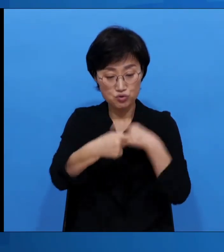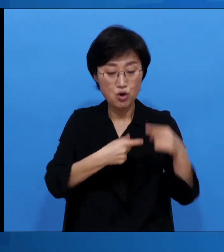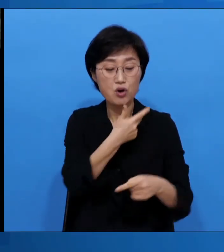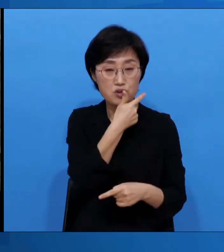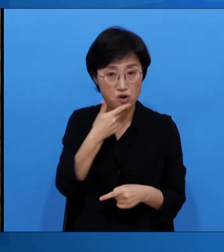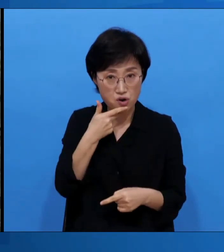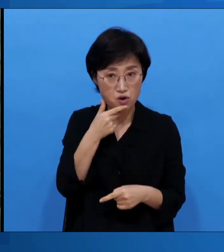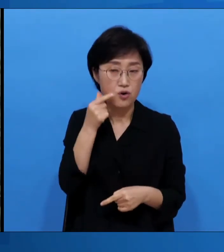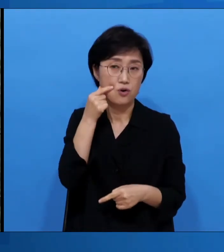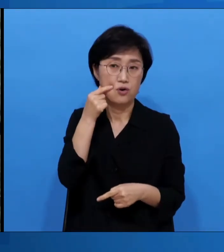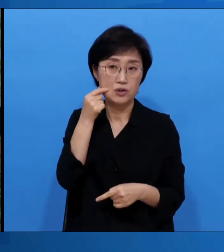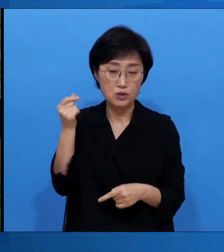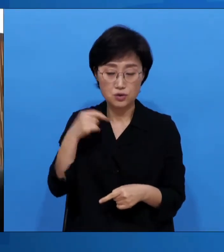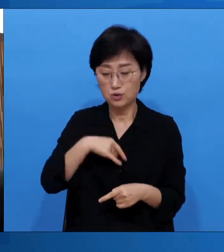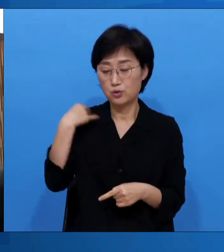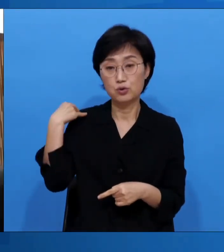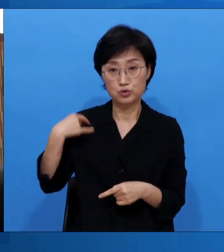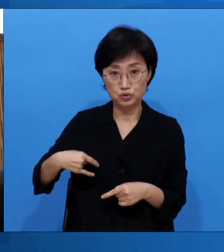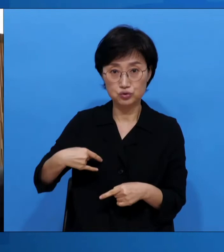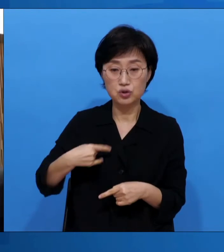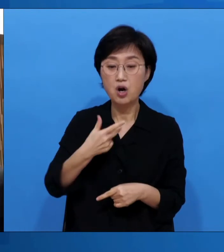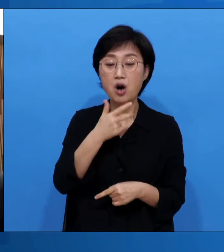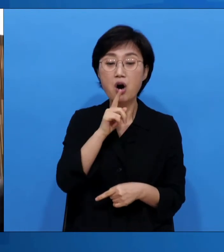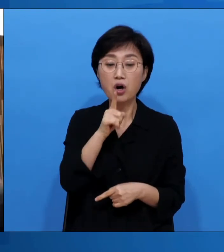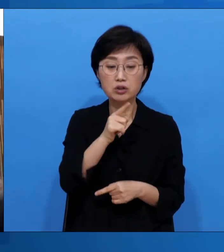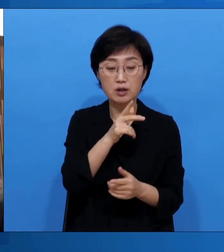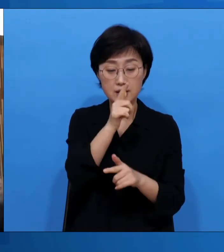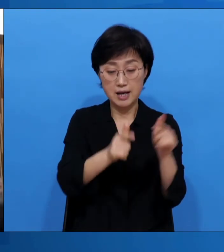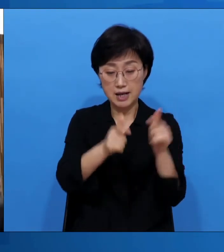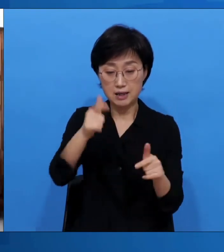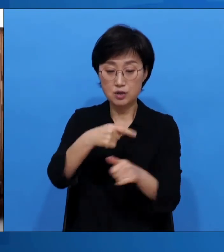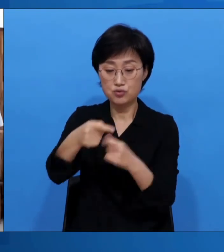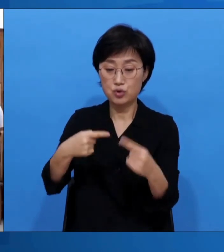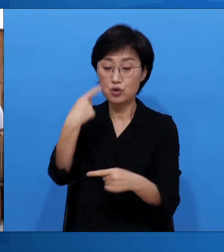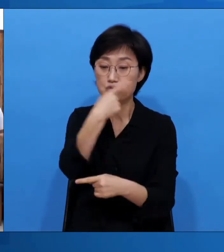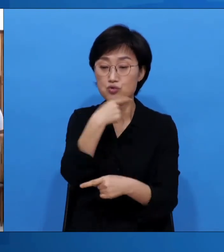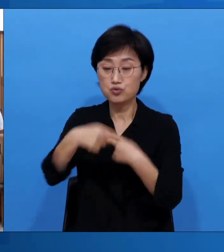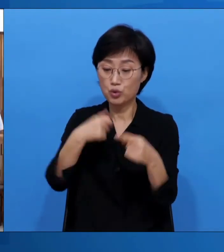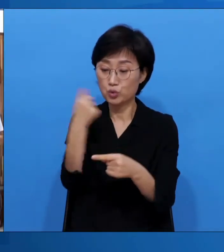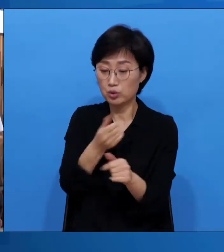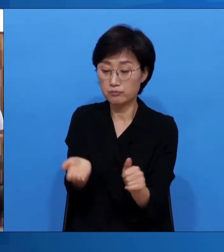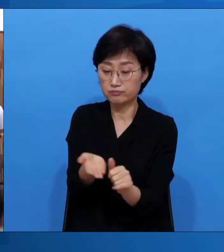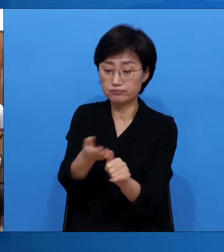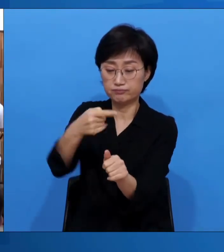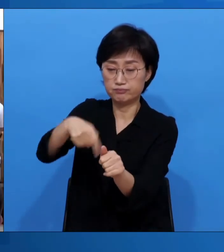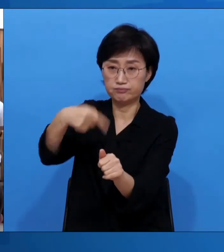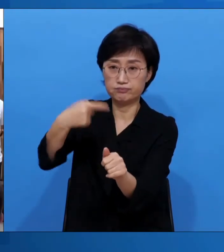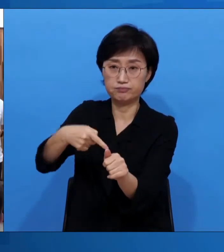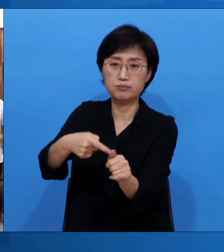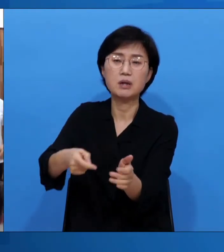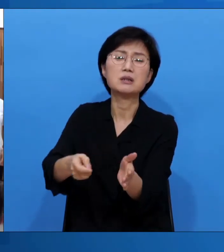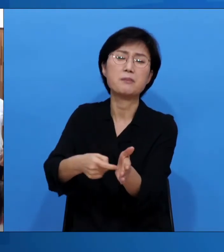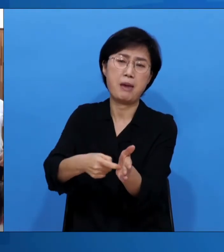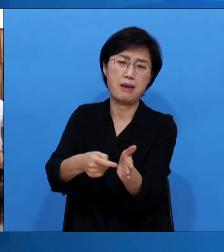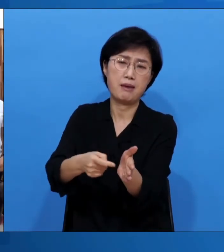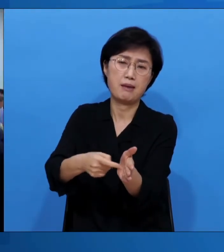수어, 중국어 수어 등 언어별 수어 통역사 양육이 시급한 상황입니다.